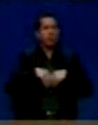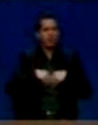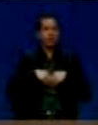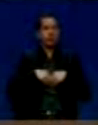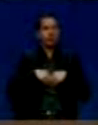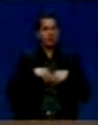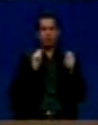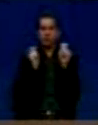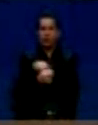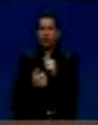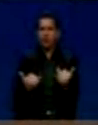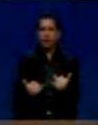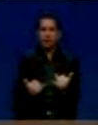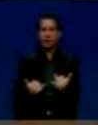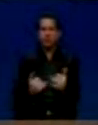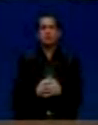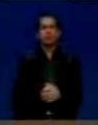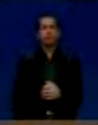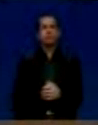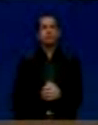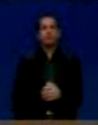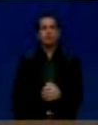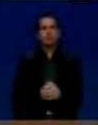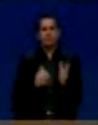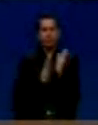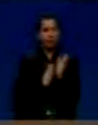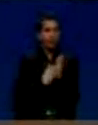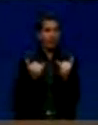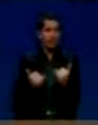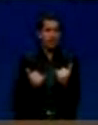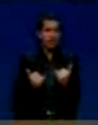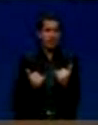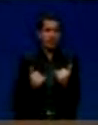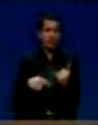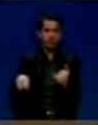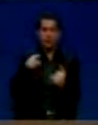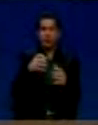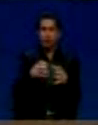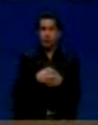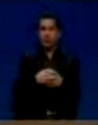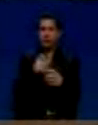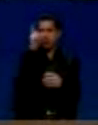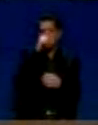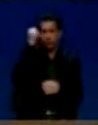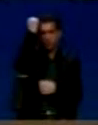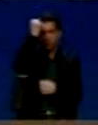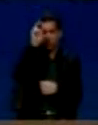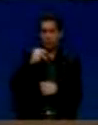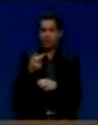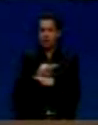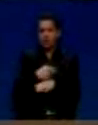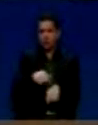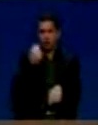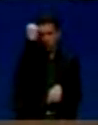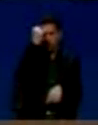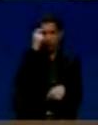situatë kontekstuale tash. Për shembull, nëse disa prej pjesëtarëve të pakicës serbe të Kosovës, që e kanë edhe shtetësinë e Kosovës, e